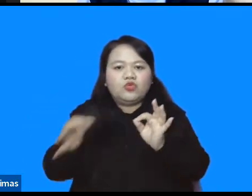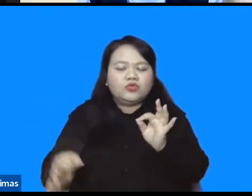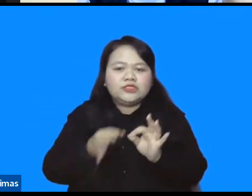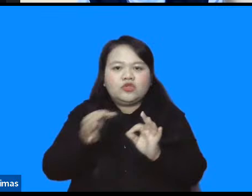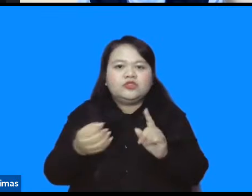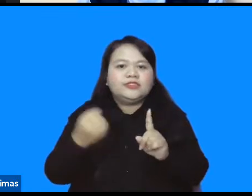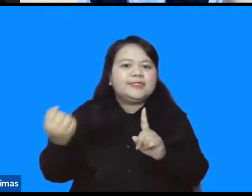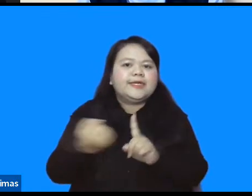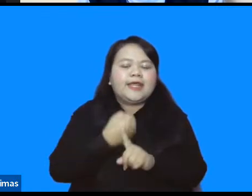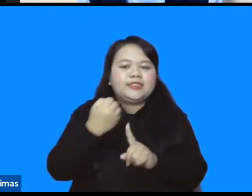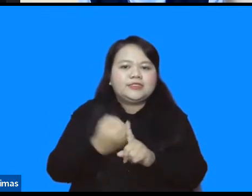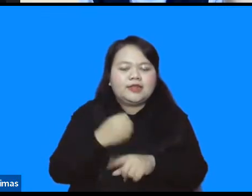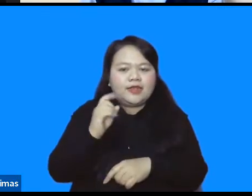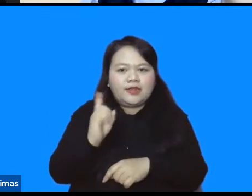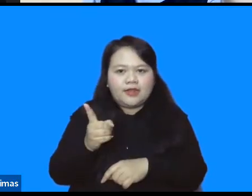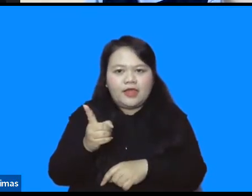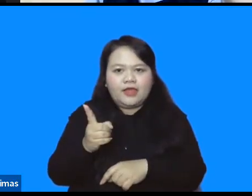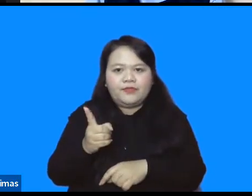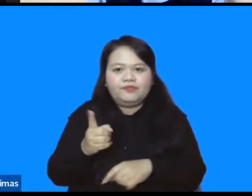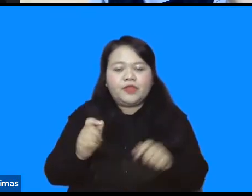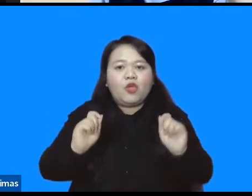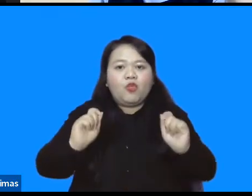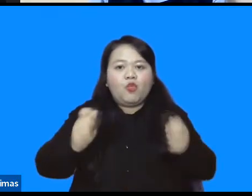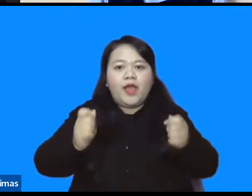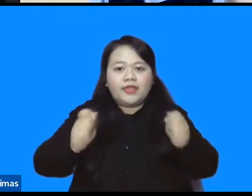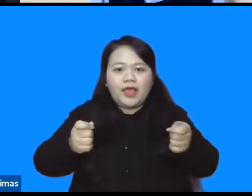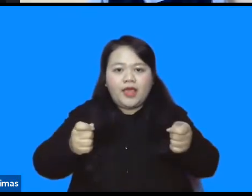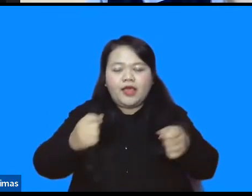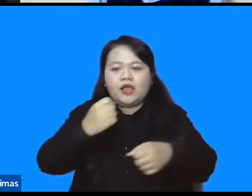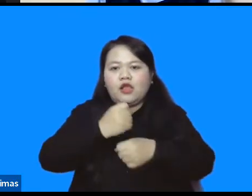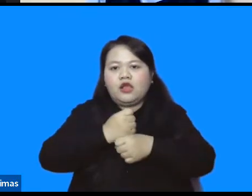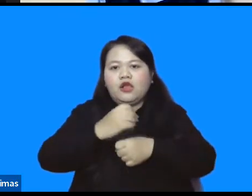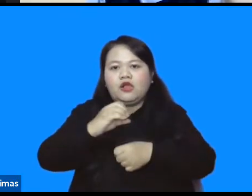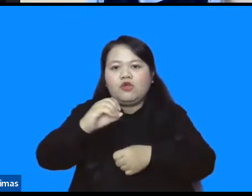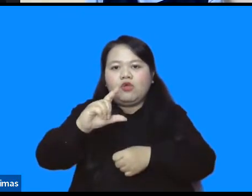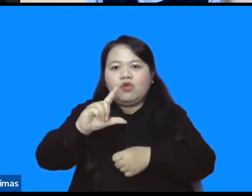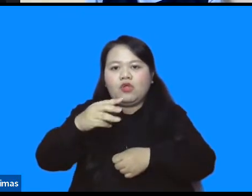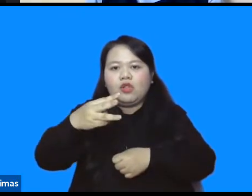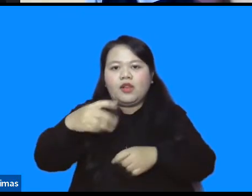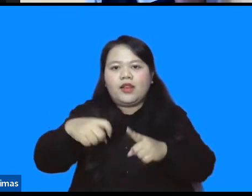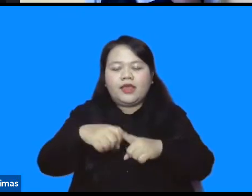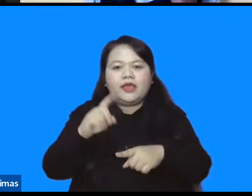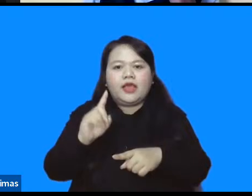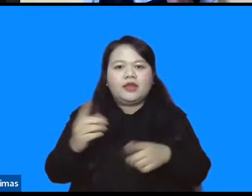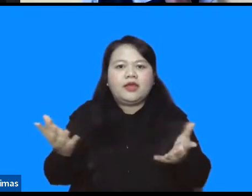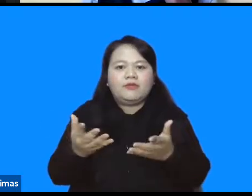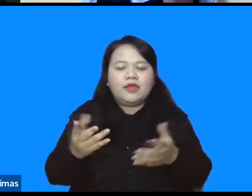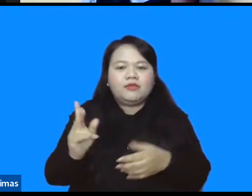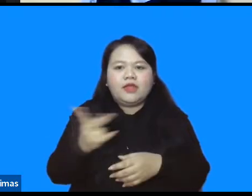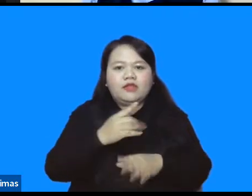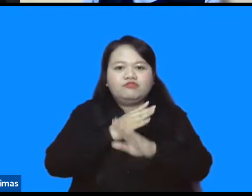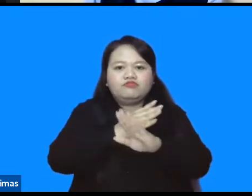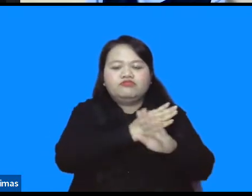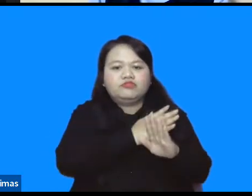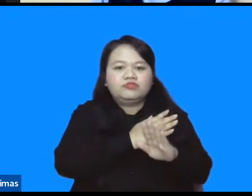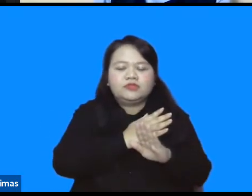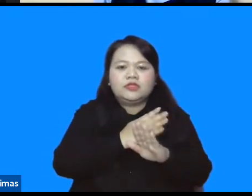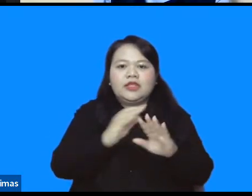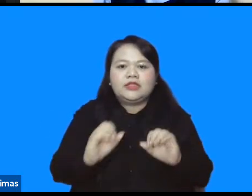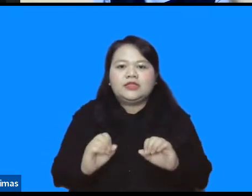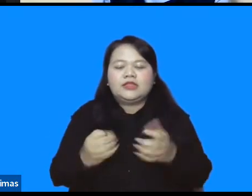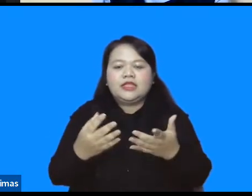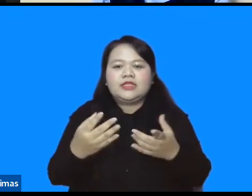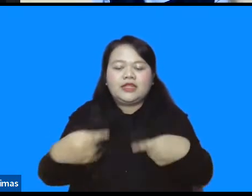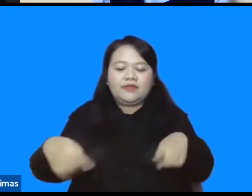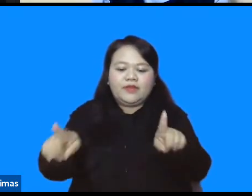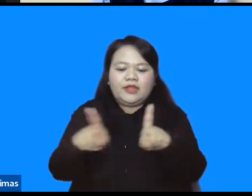ya. Terus kemudian di wayang golek juga itu ada apa ya bagaimana kita harus mencegah terjadinya perkawinan